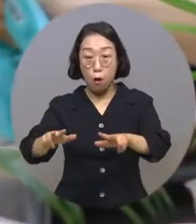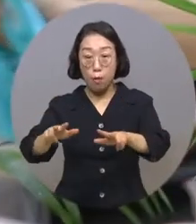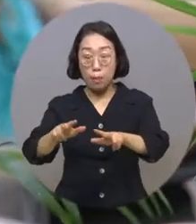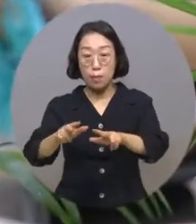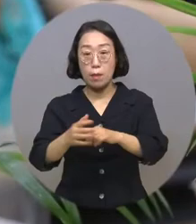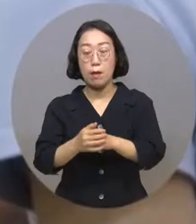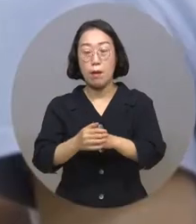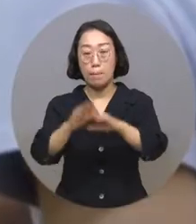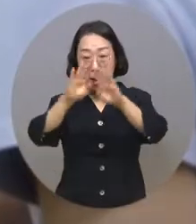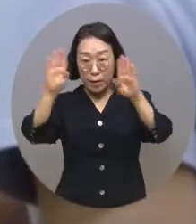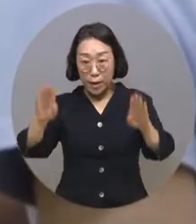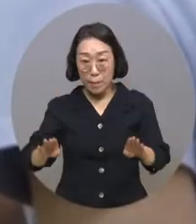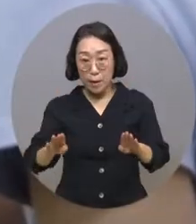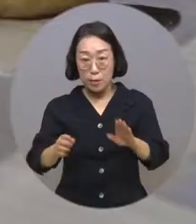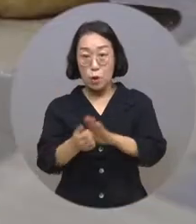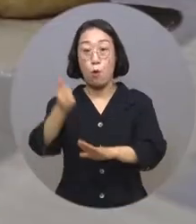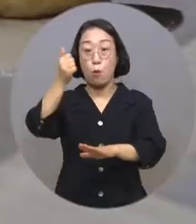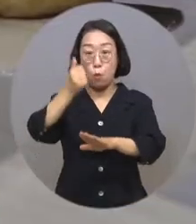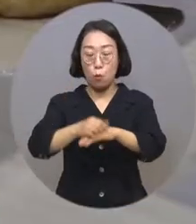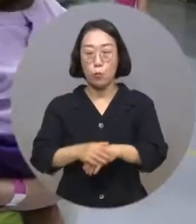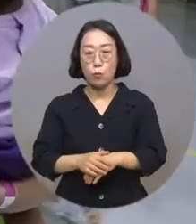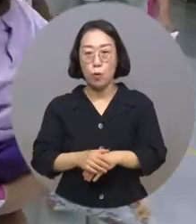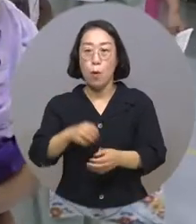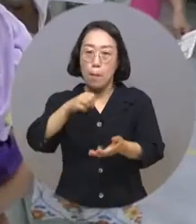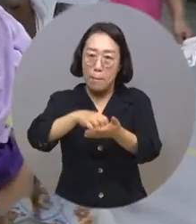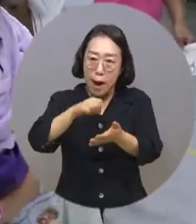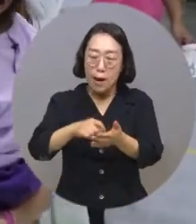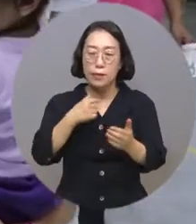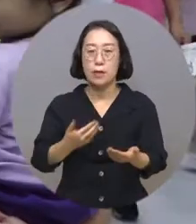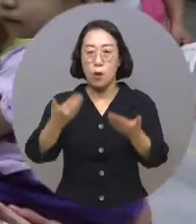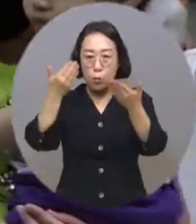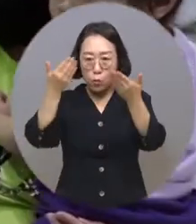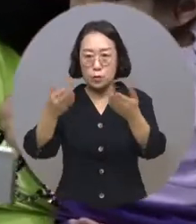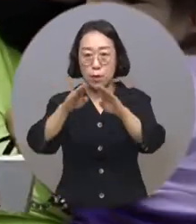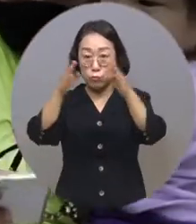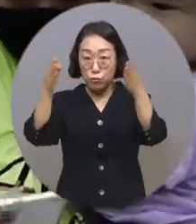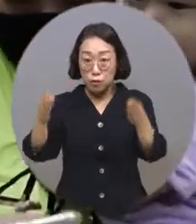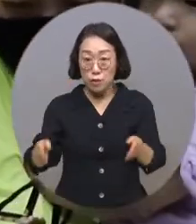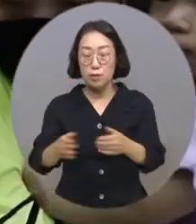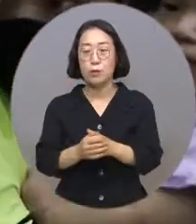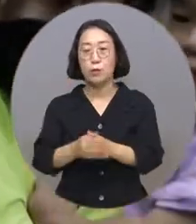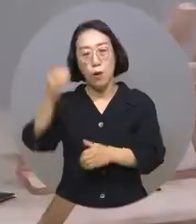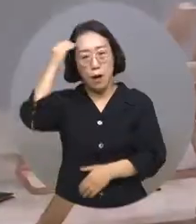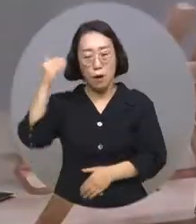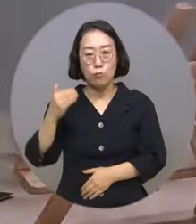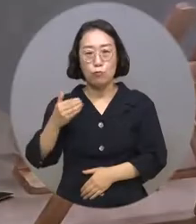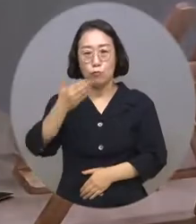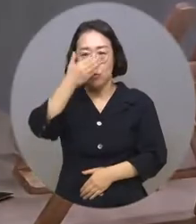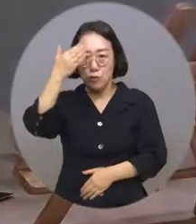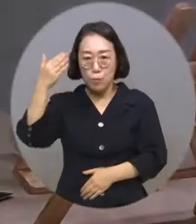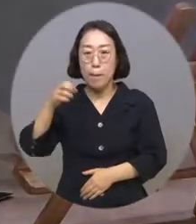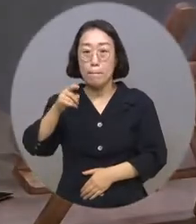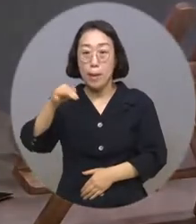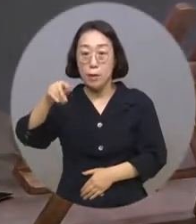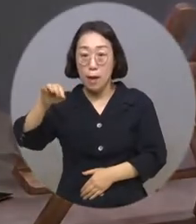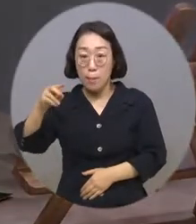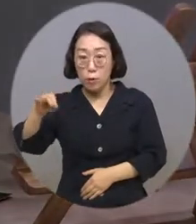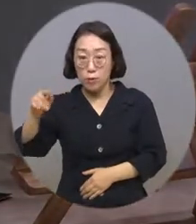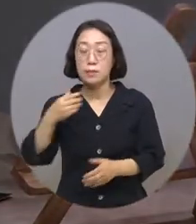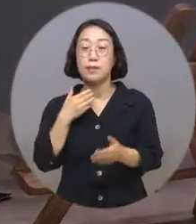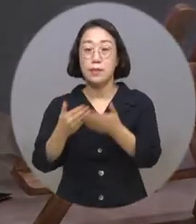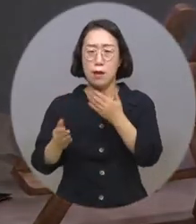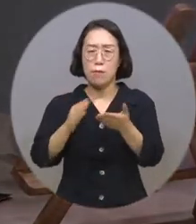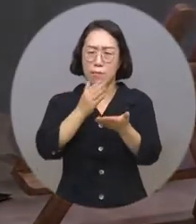그림 전시와 청소년 동아리, 베이커리, 자원봉사 부스, 대한민국 청소년 박람회 메타버스 체험 등